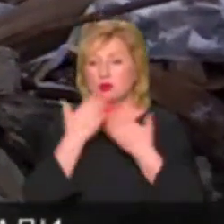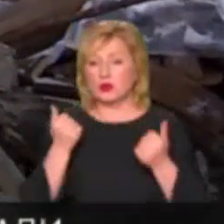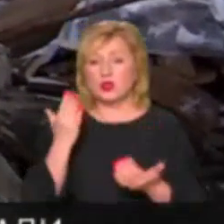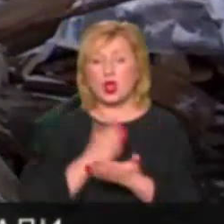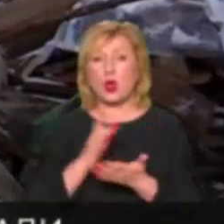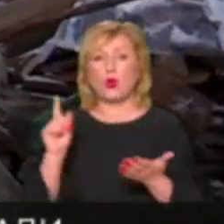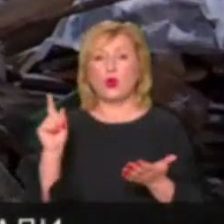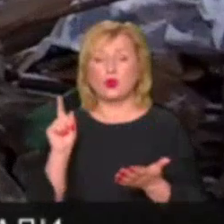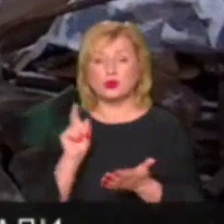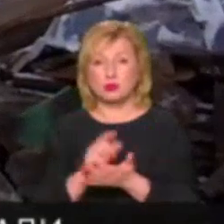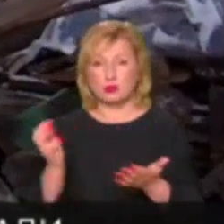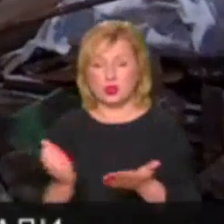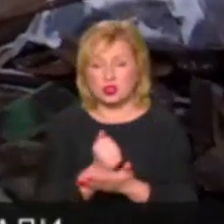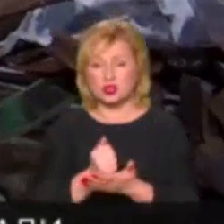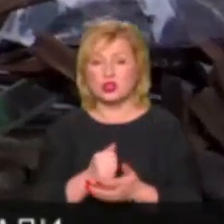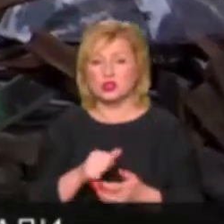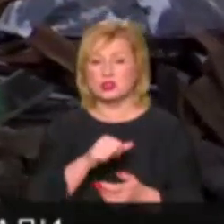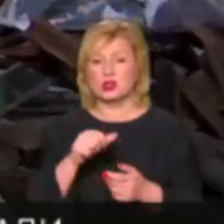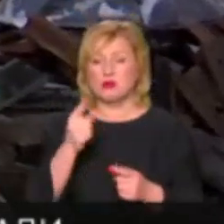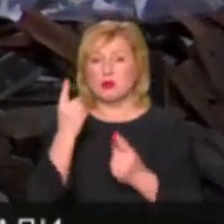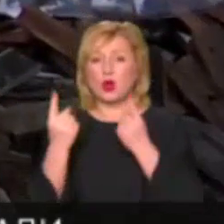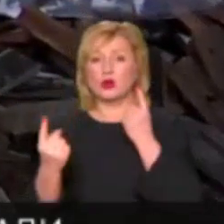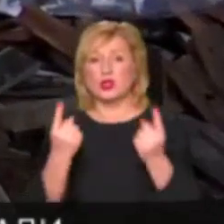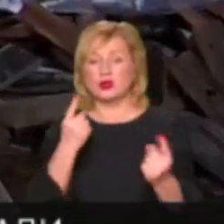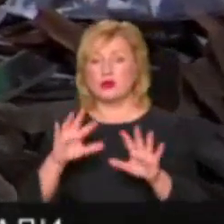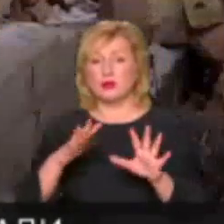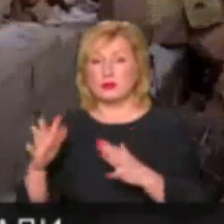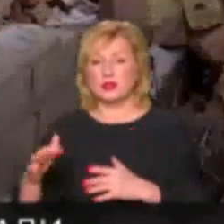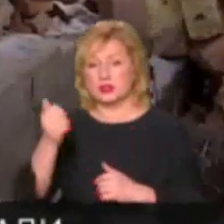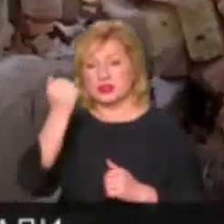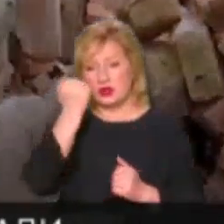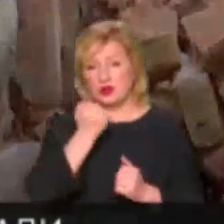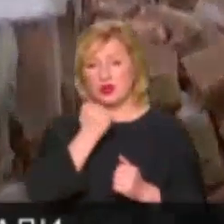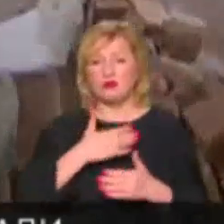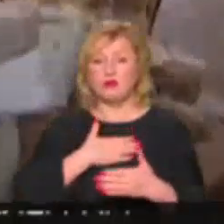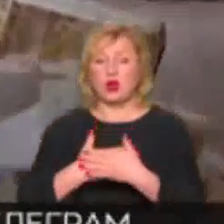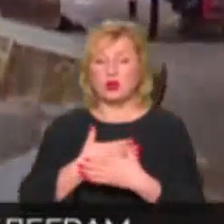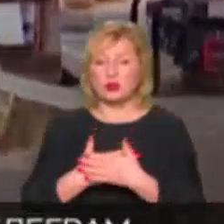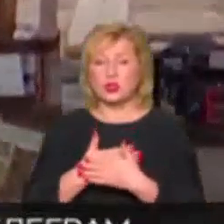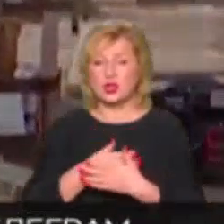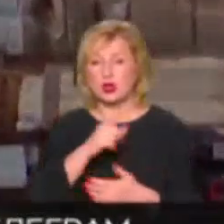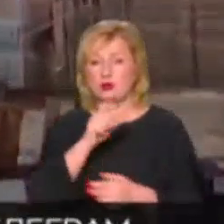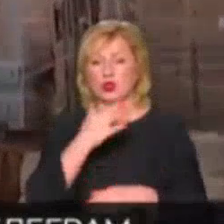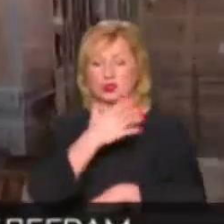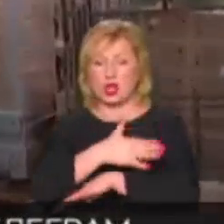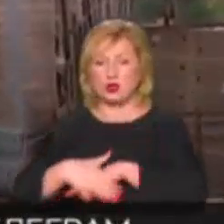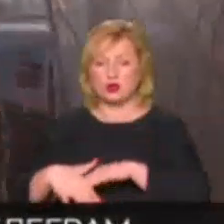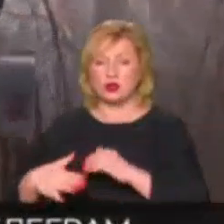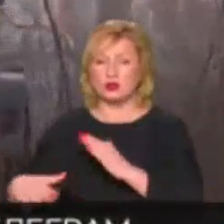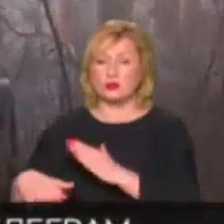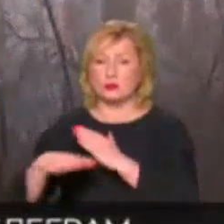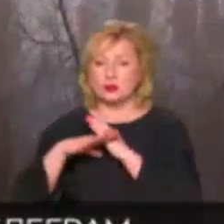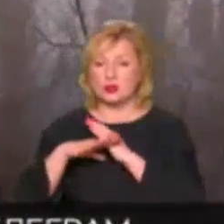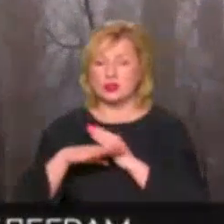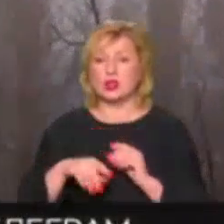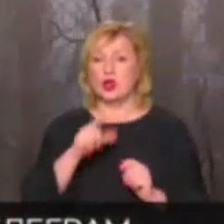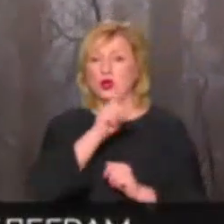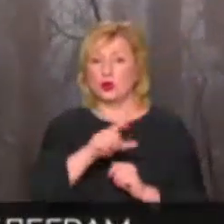Під ногами загарбників горіла не тільки земля, а й вода. Українські захисники підривали мости, понтонні переправи, не даючи